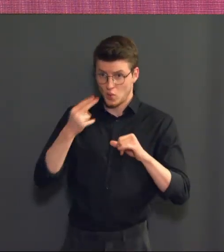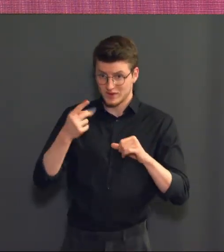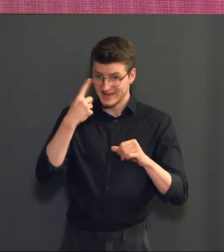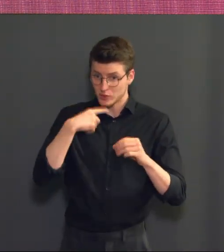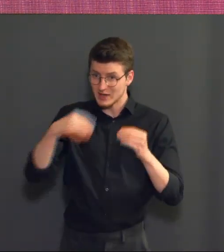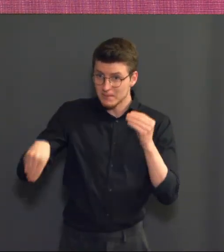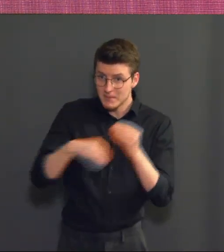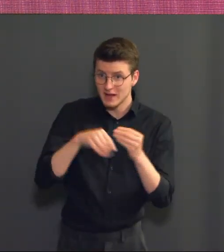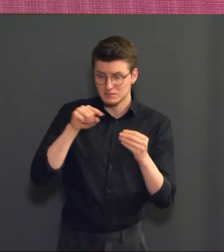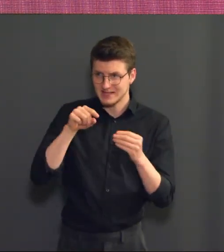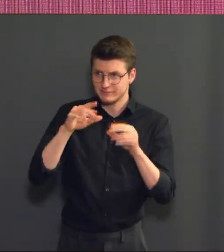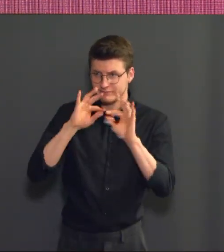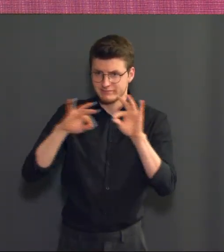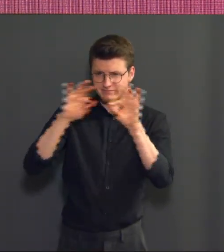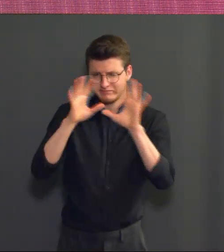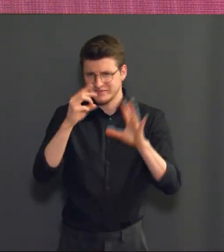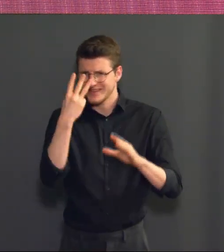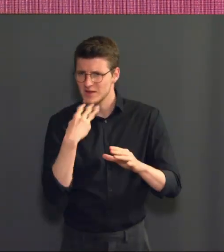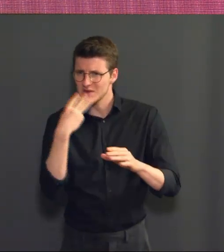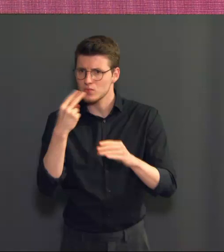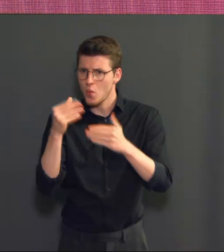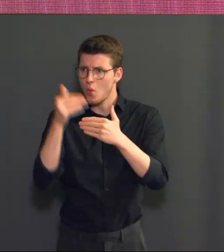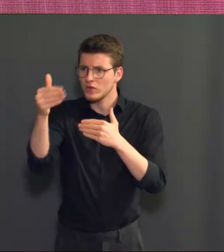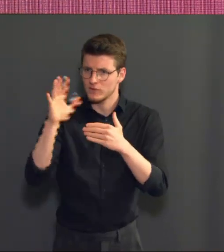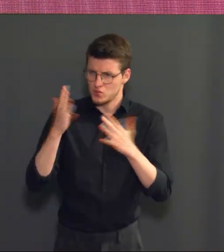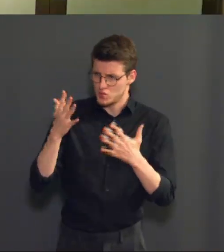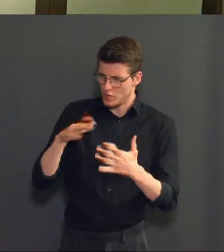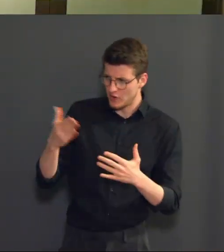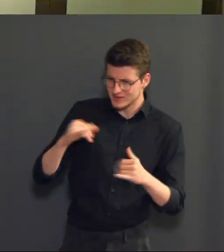heropening, vooraleer je een eerste effect kan waarnemen.